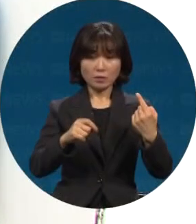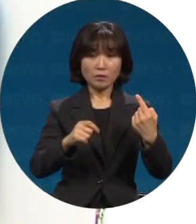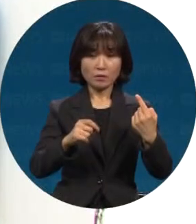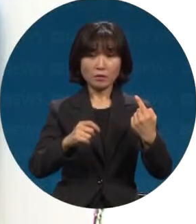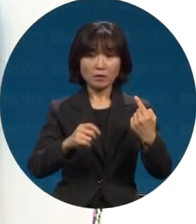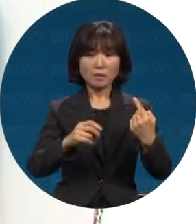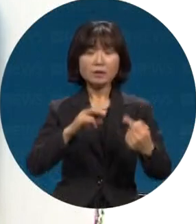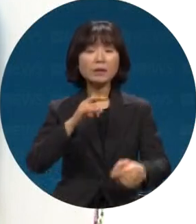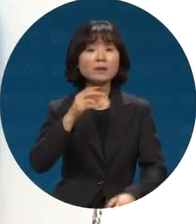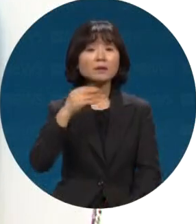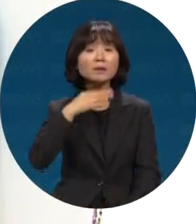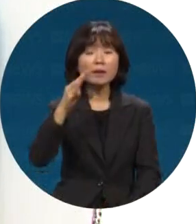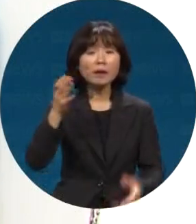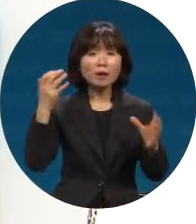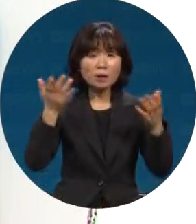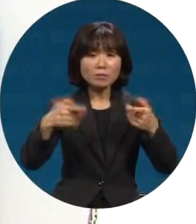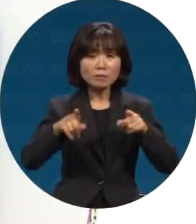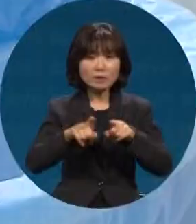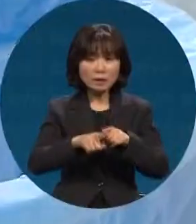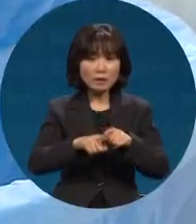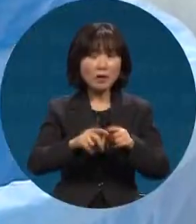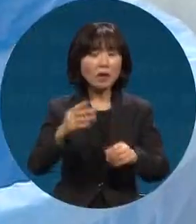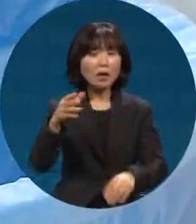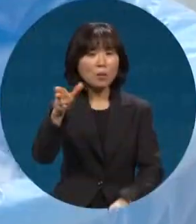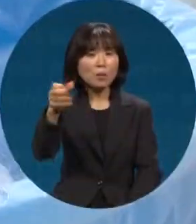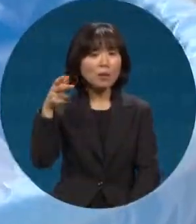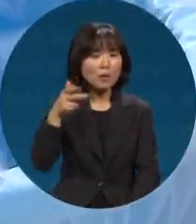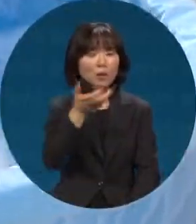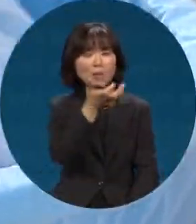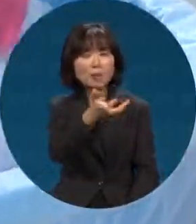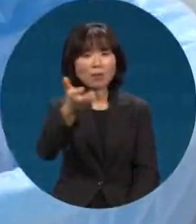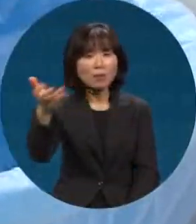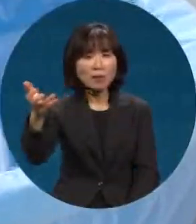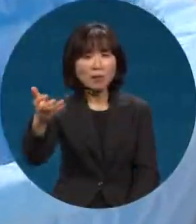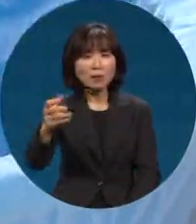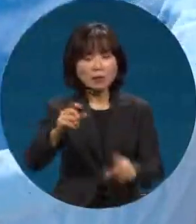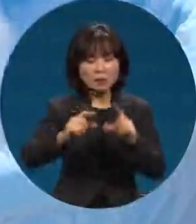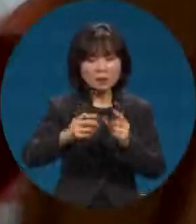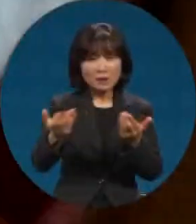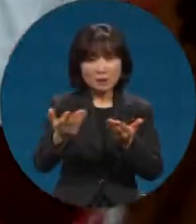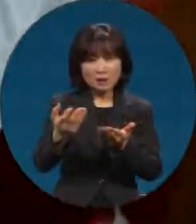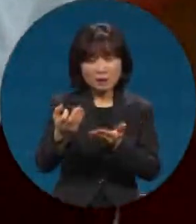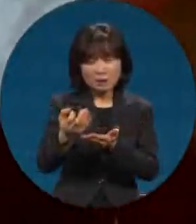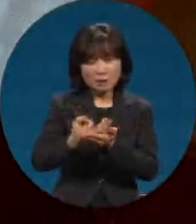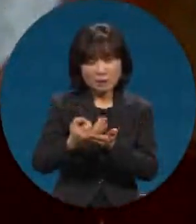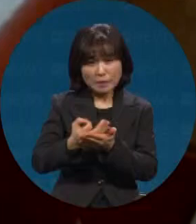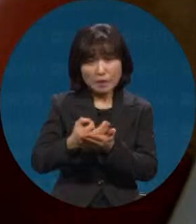시간을 쪼개 청소 일을 했지만 번도는 모두 숙박비로 나갔습니다